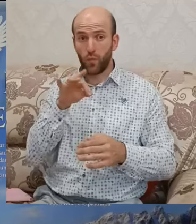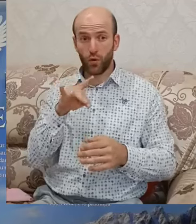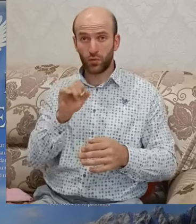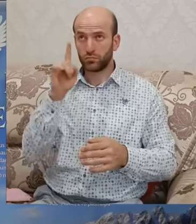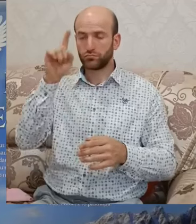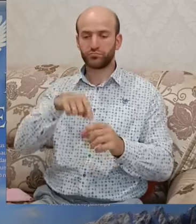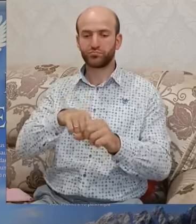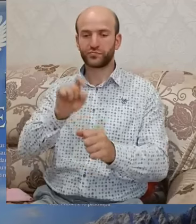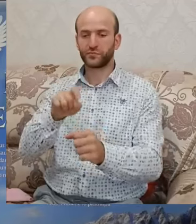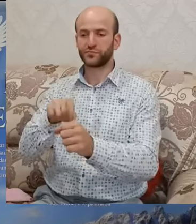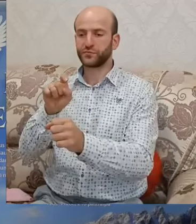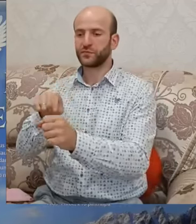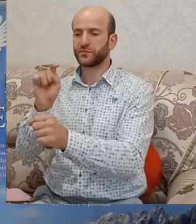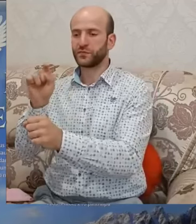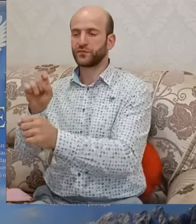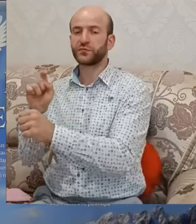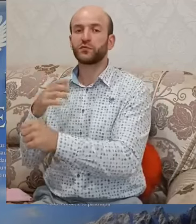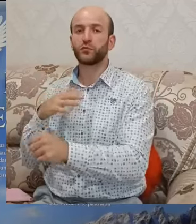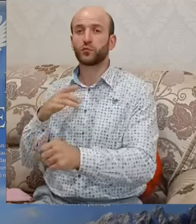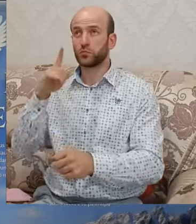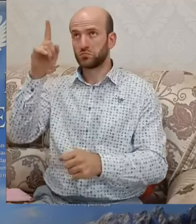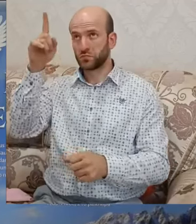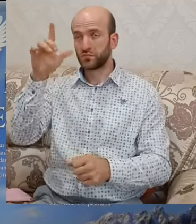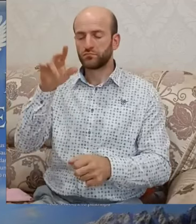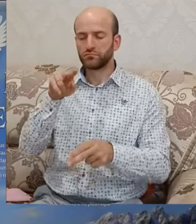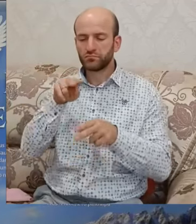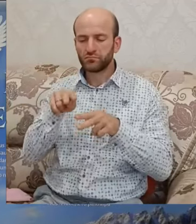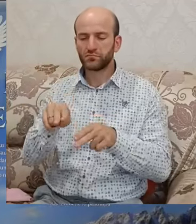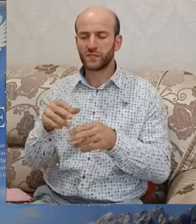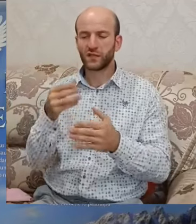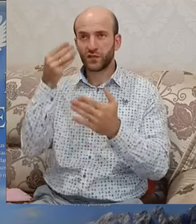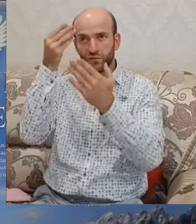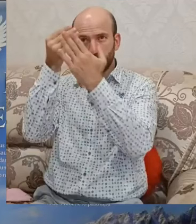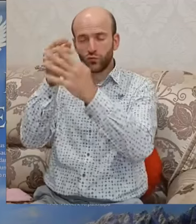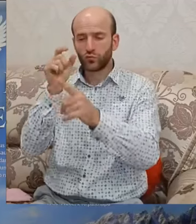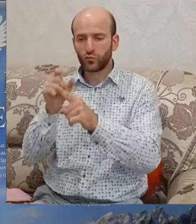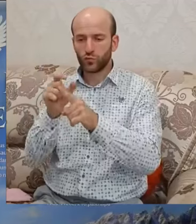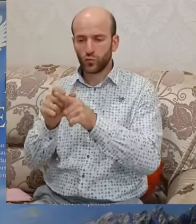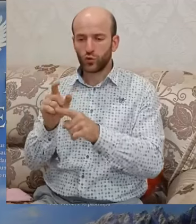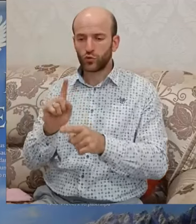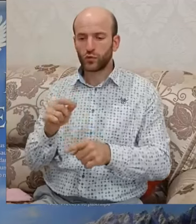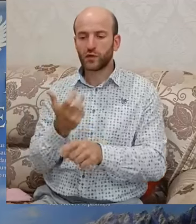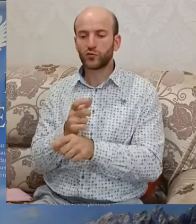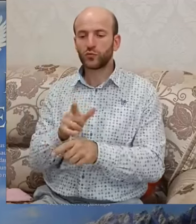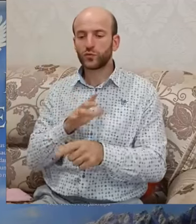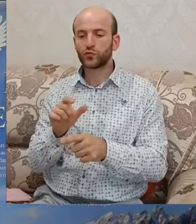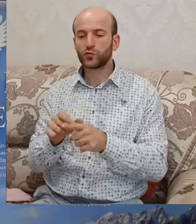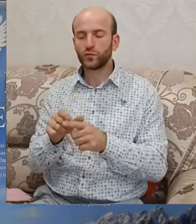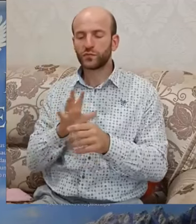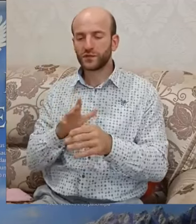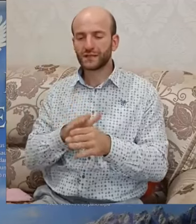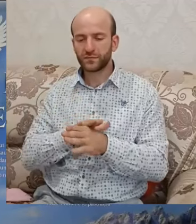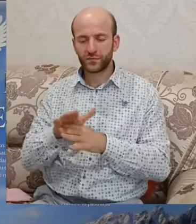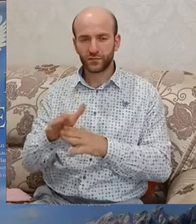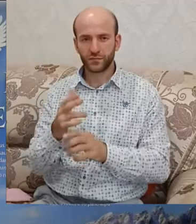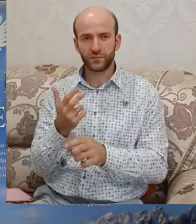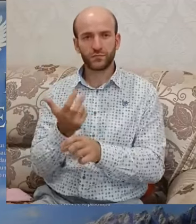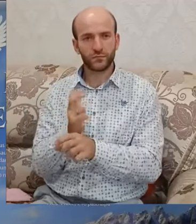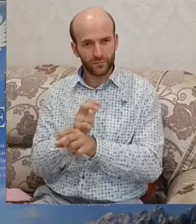jis išsipildytų. O tai yra džiugi naujiena. Bažnyčia, kas yra dėl